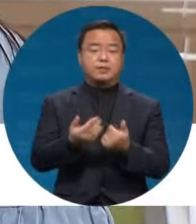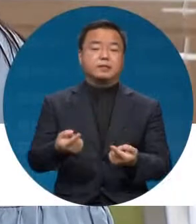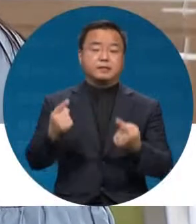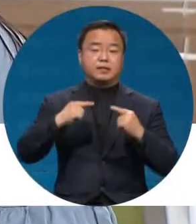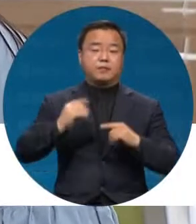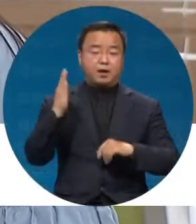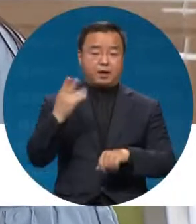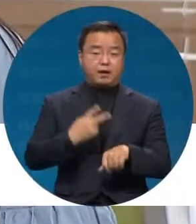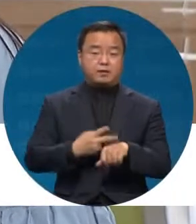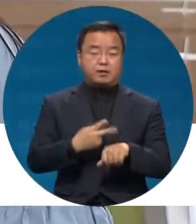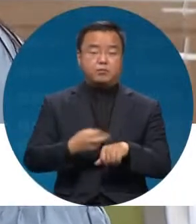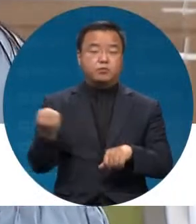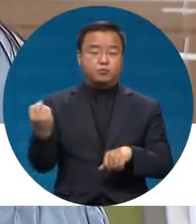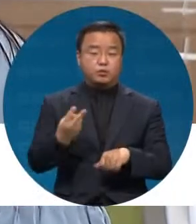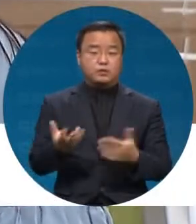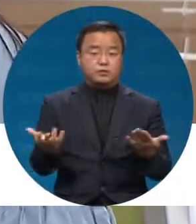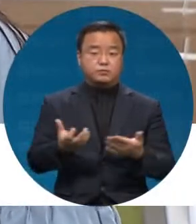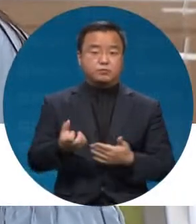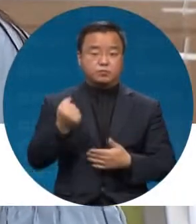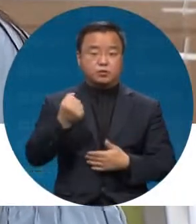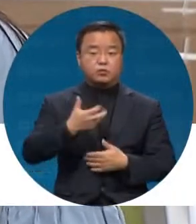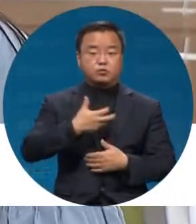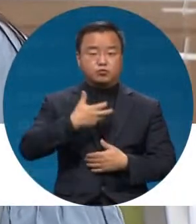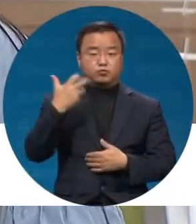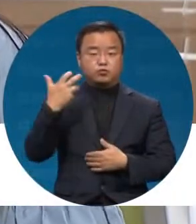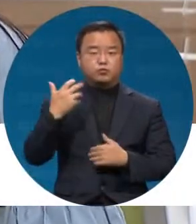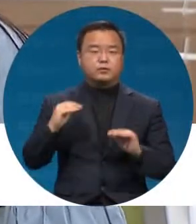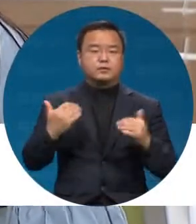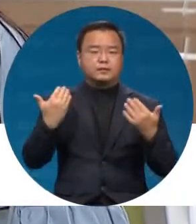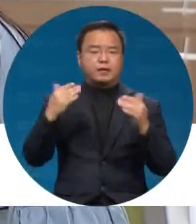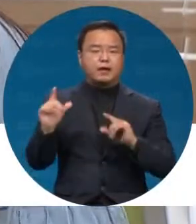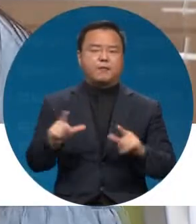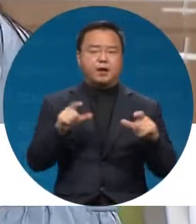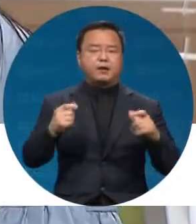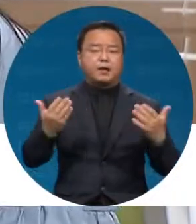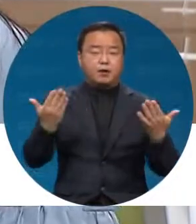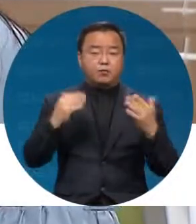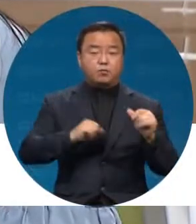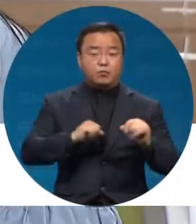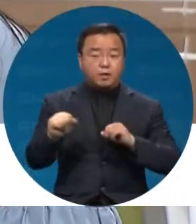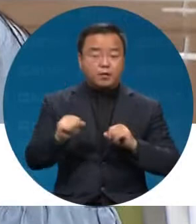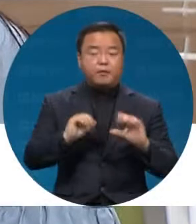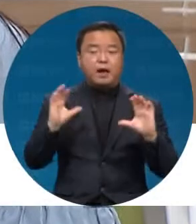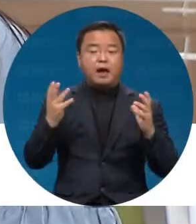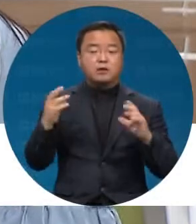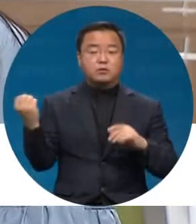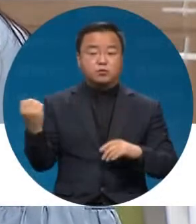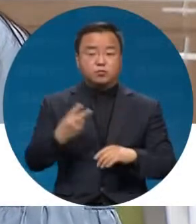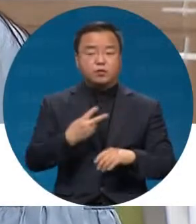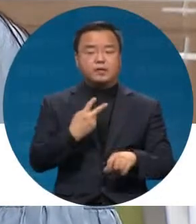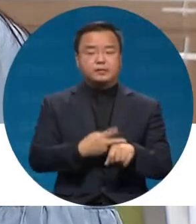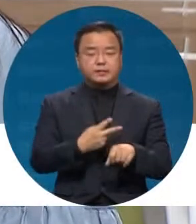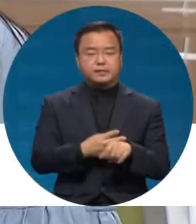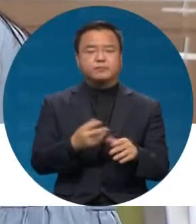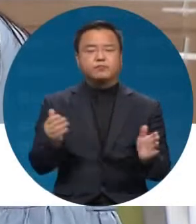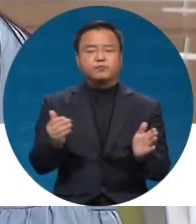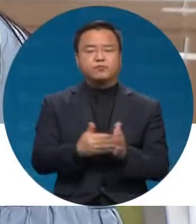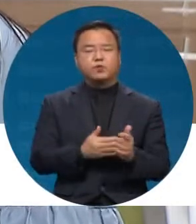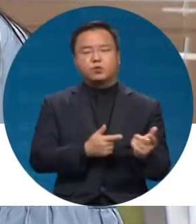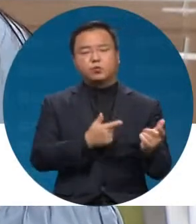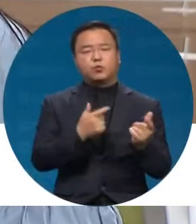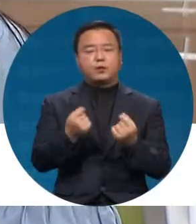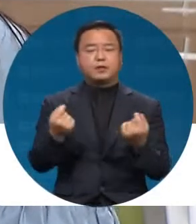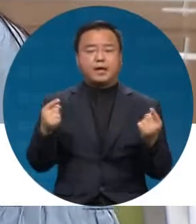옆에서 어 우리 군자란 마을 학교에서도 강사로 활동을 하시고 아이 뿐만 아니라 선생님들도 똑같이